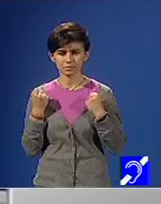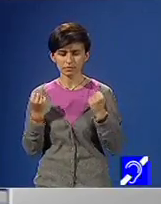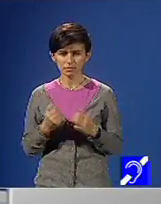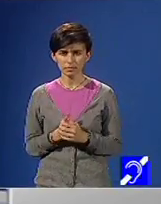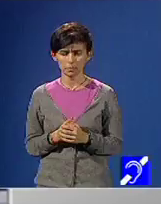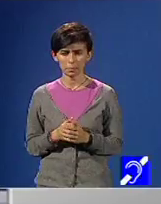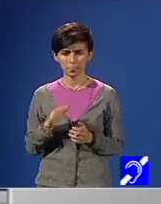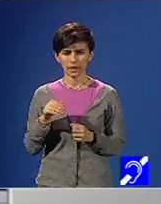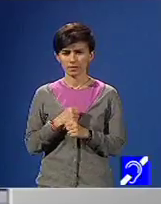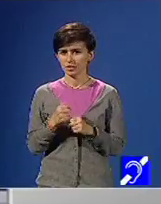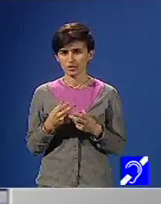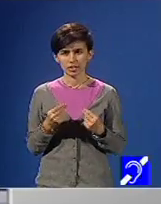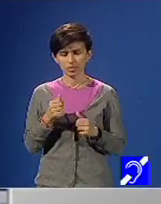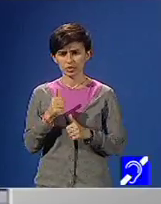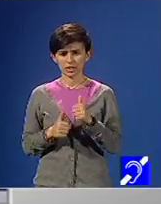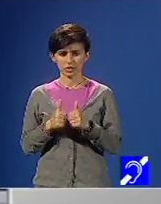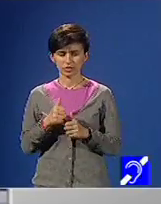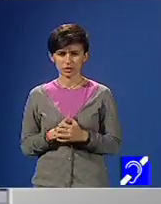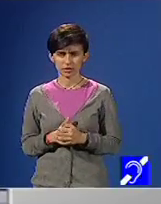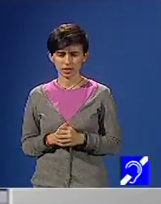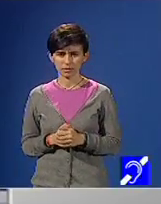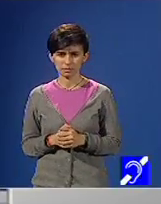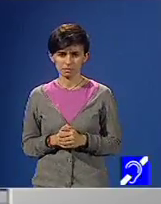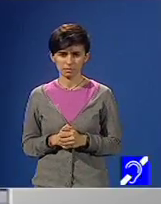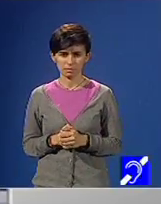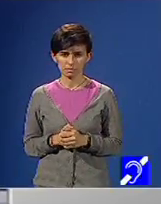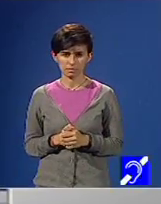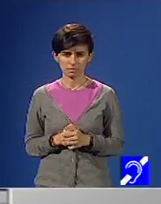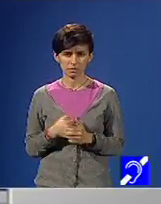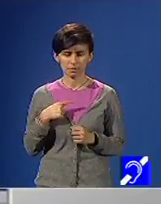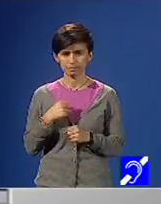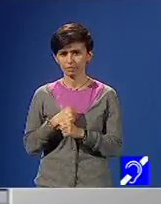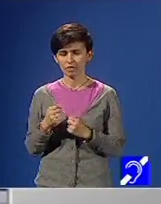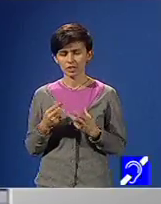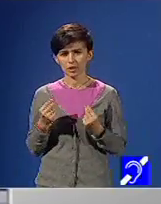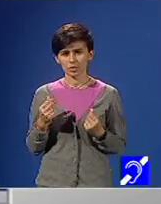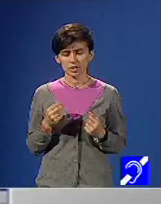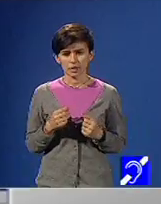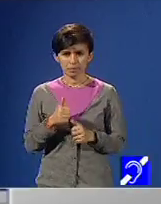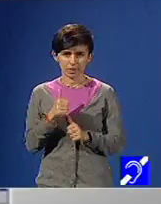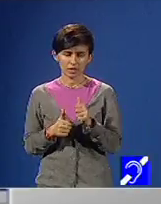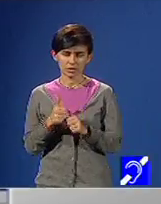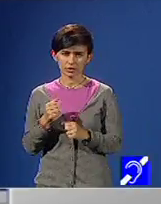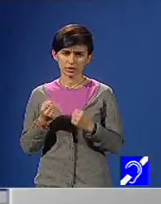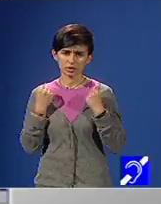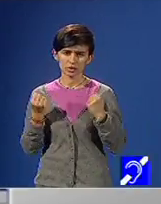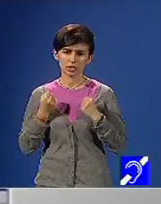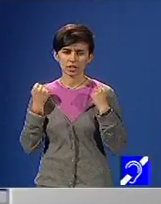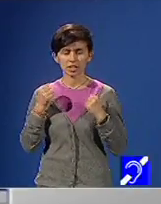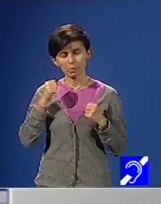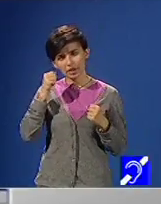O să aveți foarte multe concursuri. Da, sunt foarte multe concursuri, sunt foarte multe antrenamente